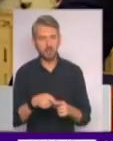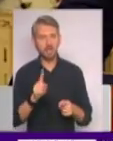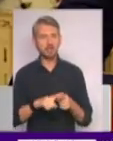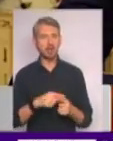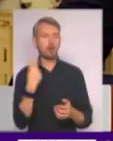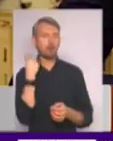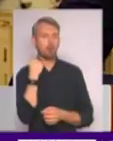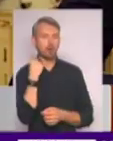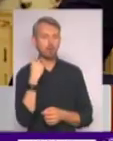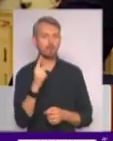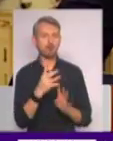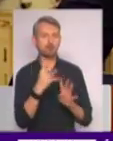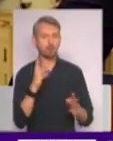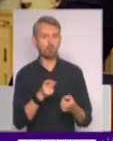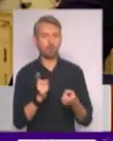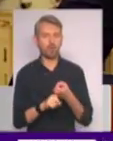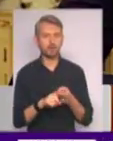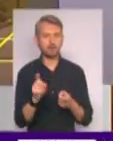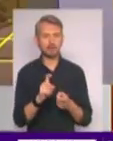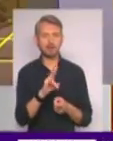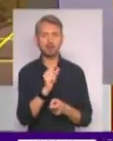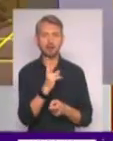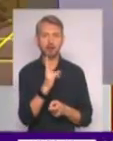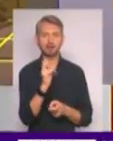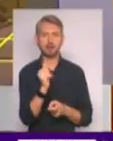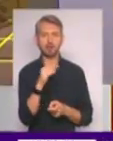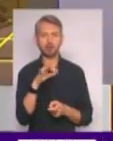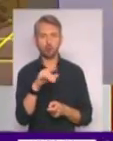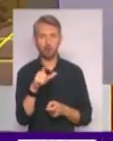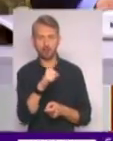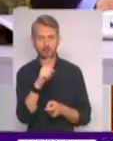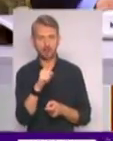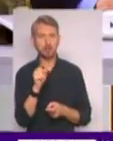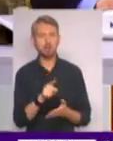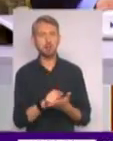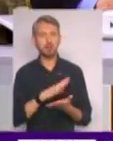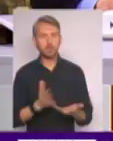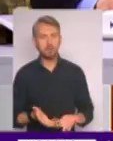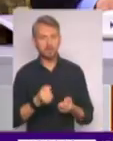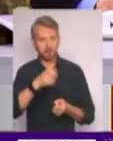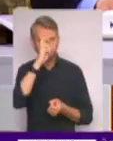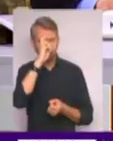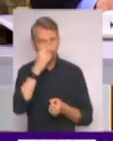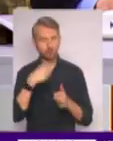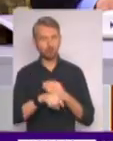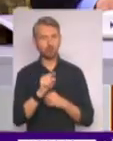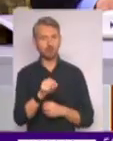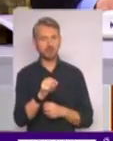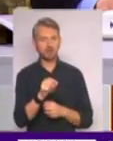першу чергу, пов'язані з НАК «Нафтогазом». Але там мала би бути підтримка держави, тому що це